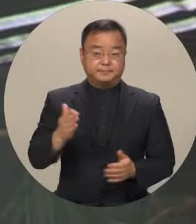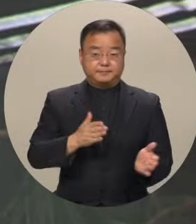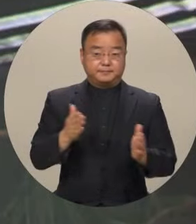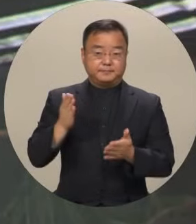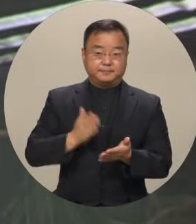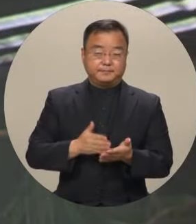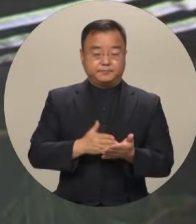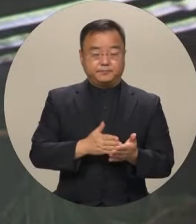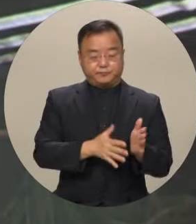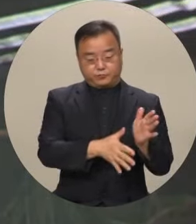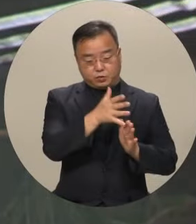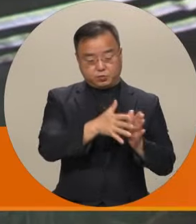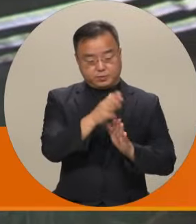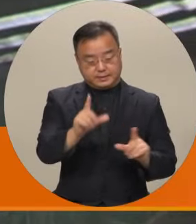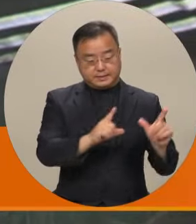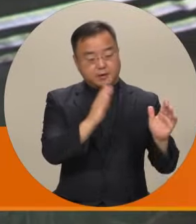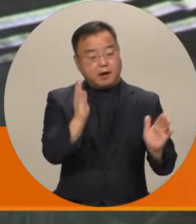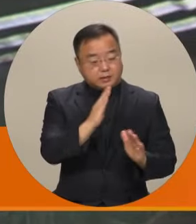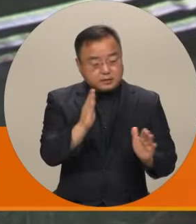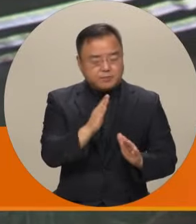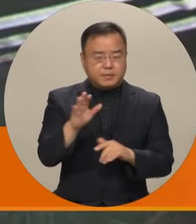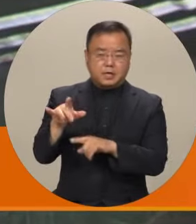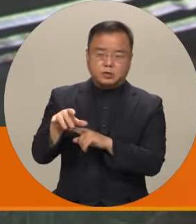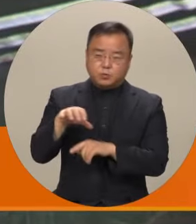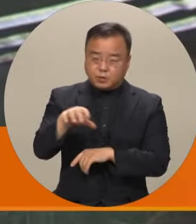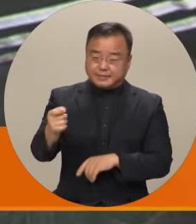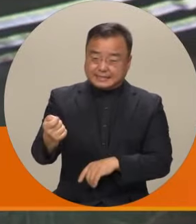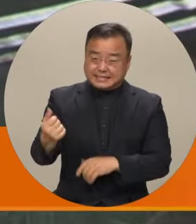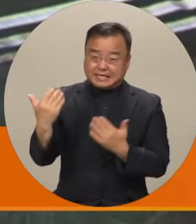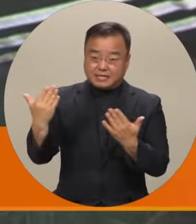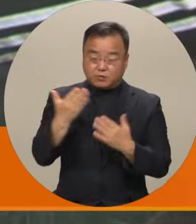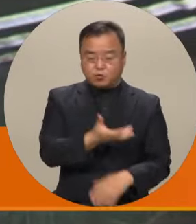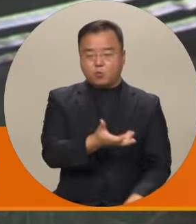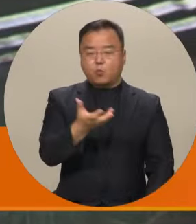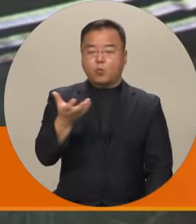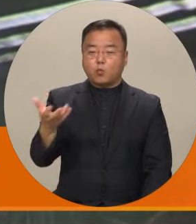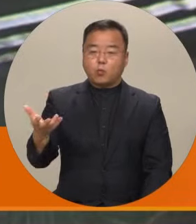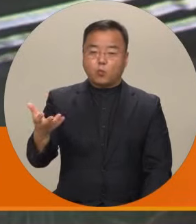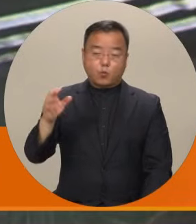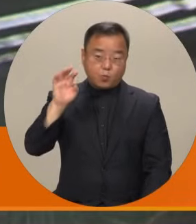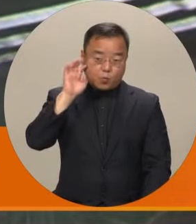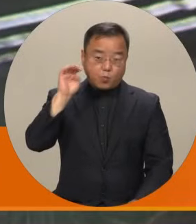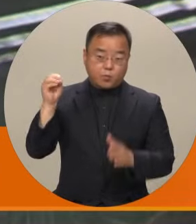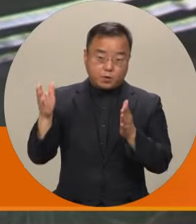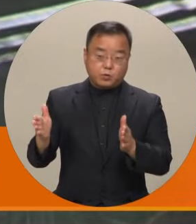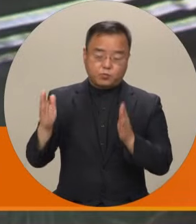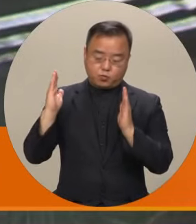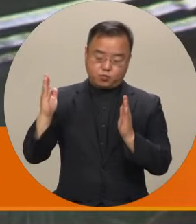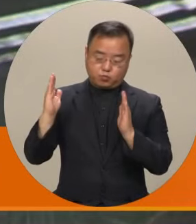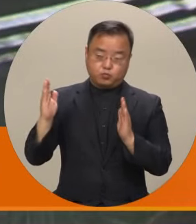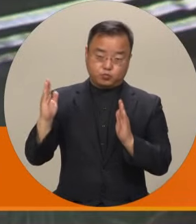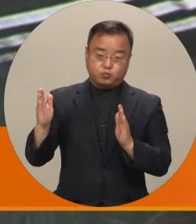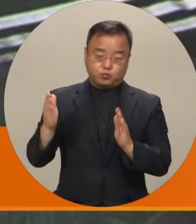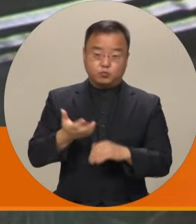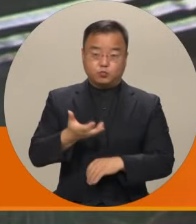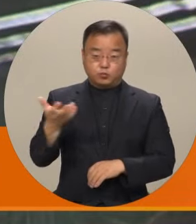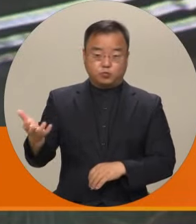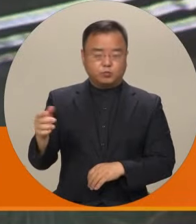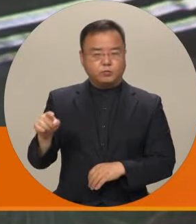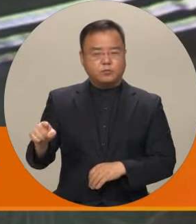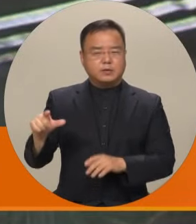이 도시 학생들이 농산 어촌에 소규모 학교로 옮겨서 일정 기간 공부하는 농촌 유학은 지역